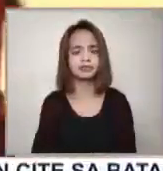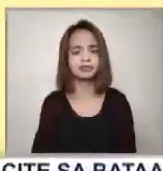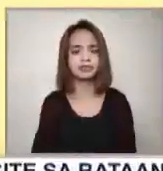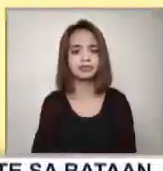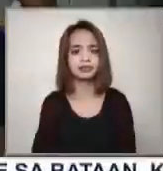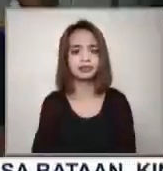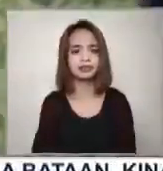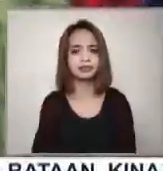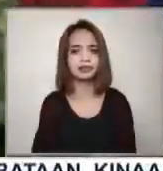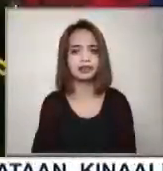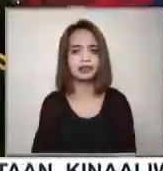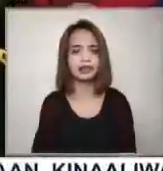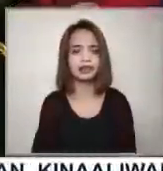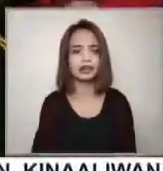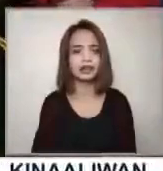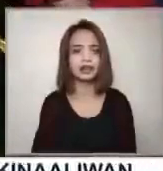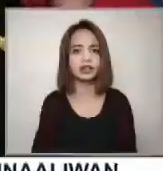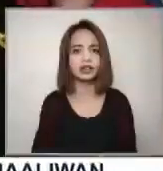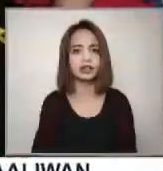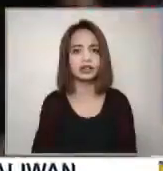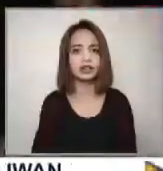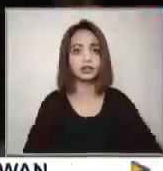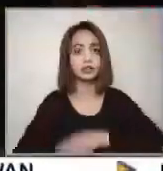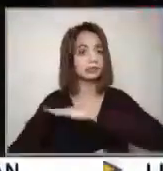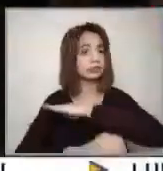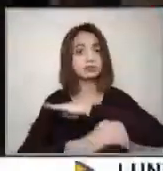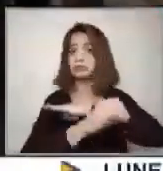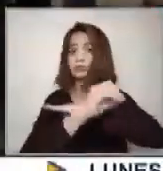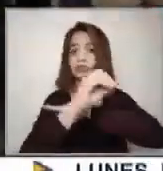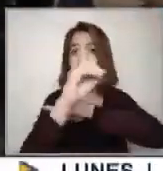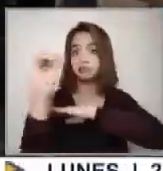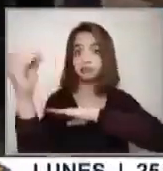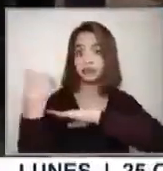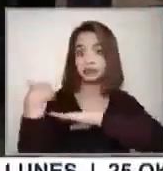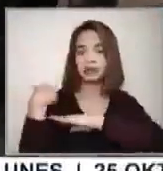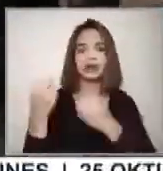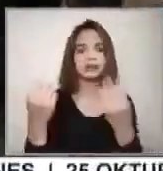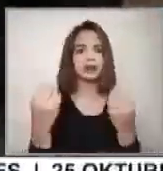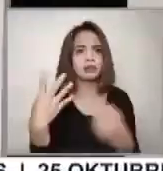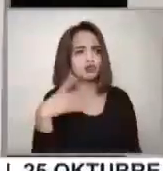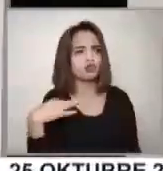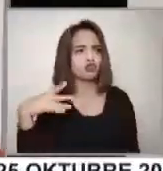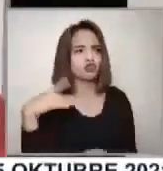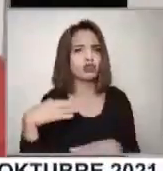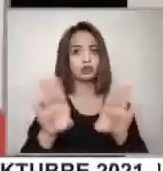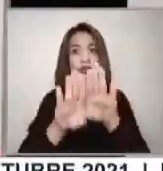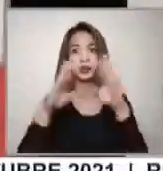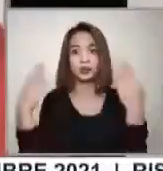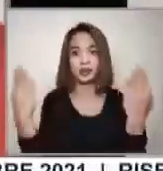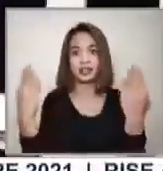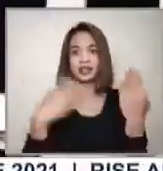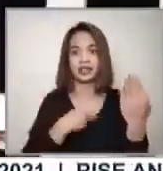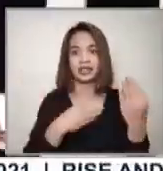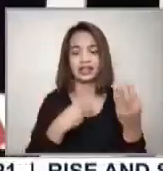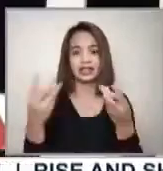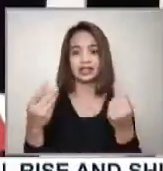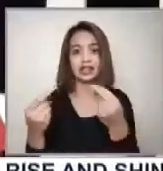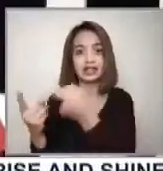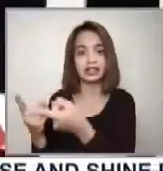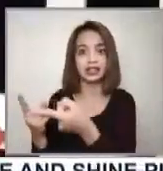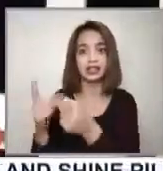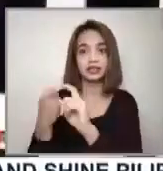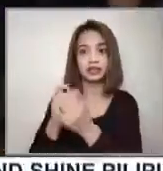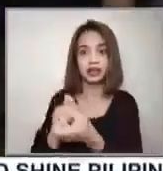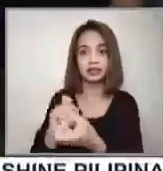Hindi pa man sumisikat ang araw, marami na ang nag-aabang sa pagbubukas ng Dolomite Beach sa Manila Bay. Si Edgar na dumayo pa mula